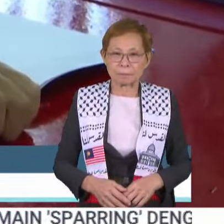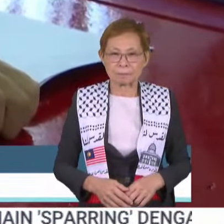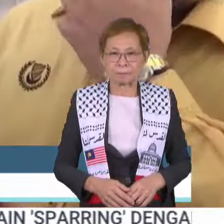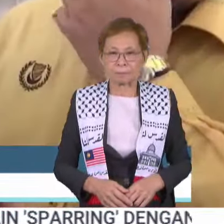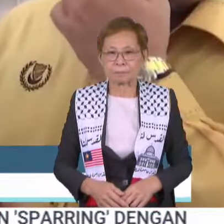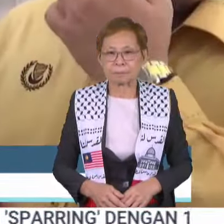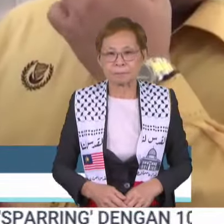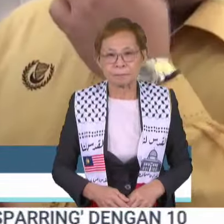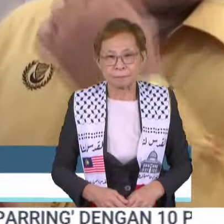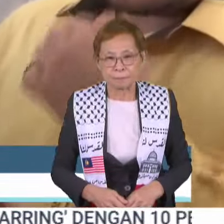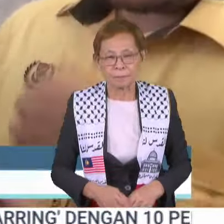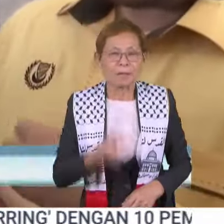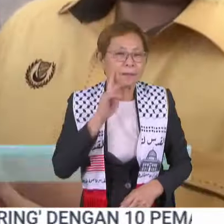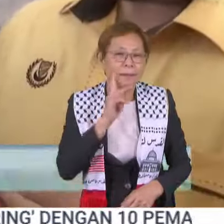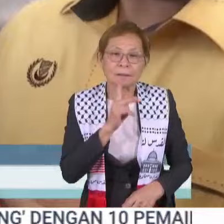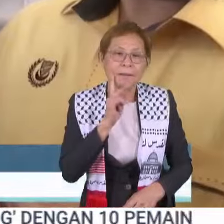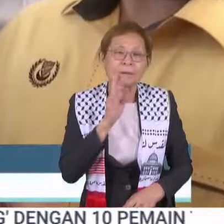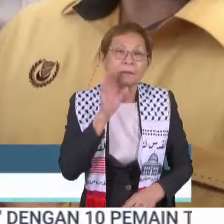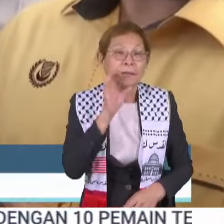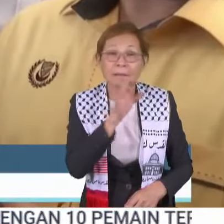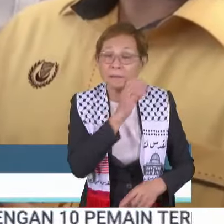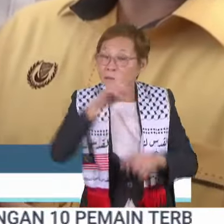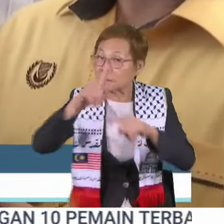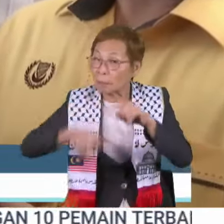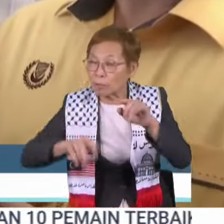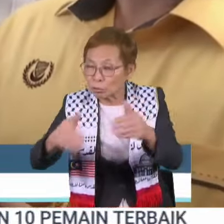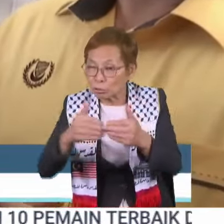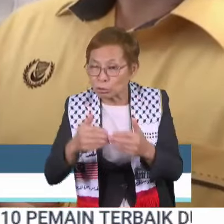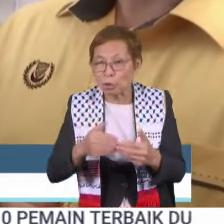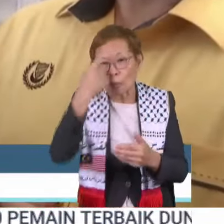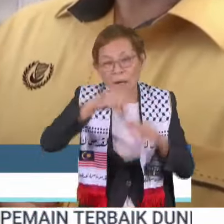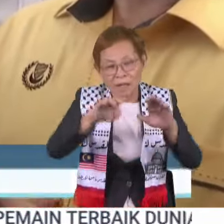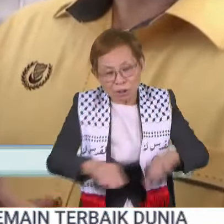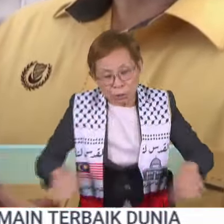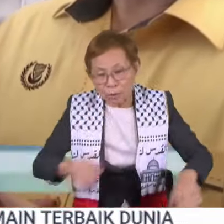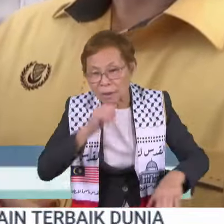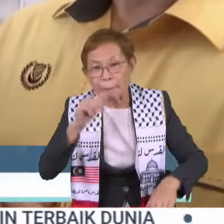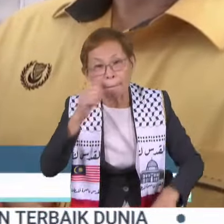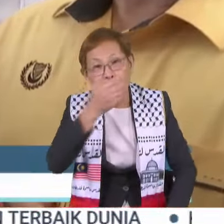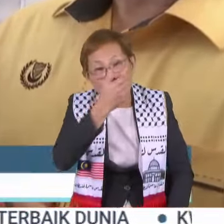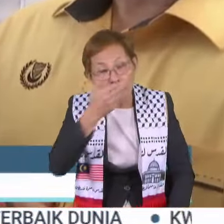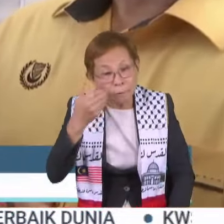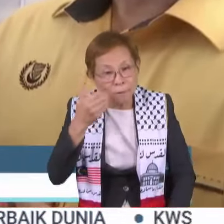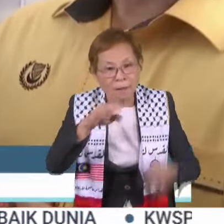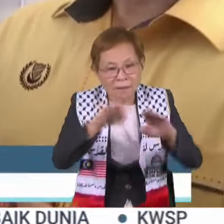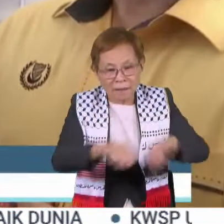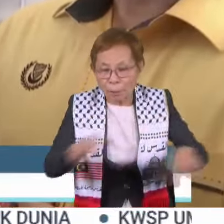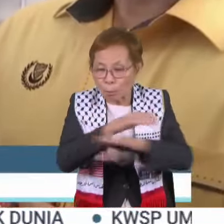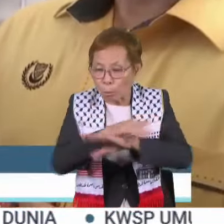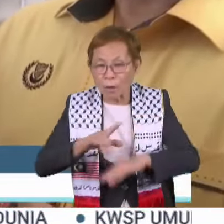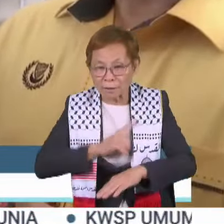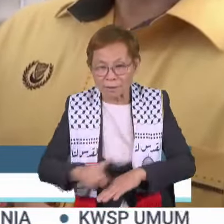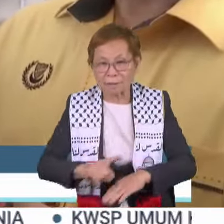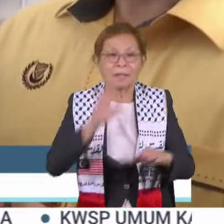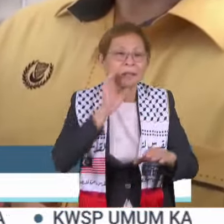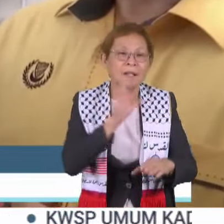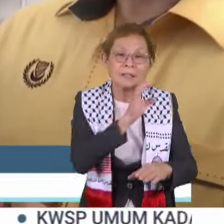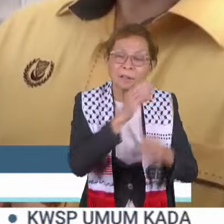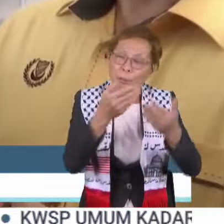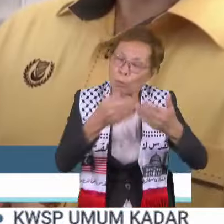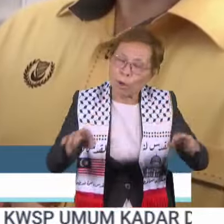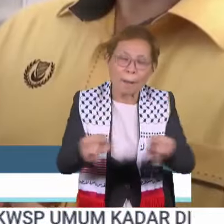biasa dan kantin tidak boleh ditutup bagi anak-anak yang tidak berkuasa dan anak-anak Yang bukan Islam Mak kantin beroperasi